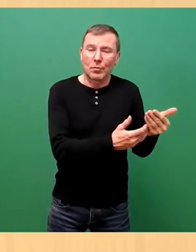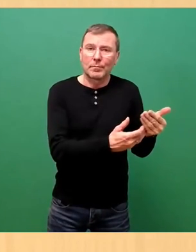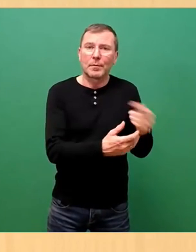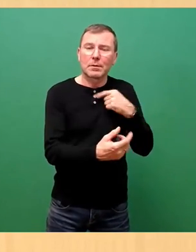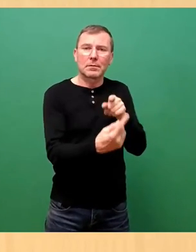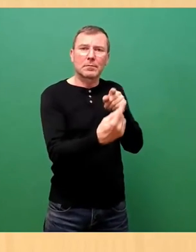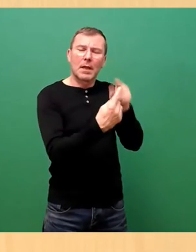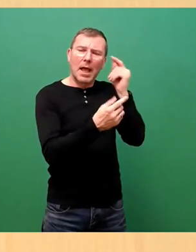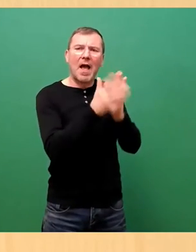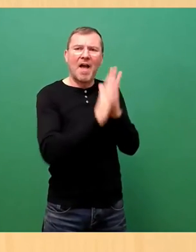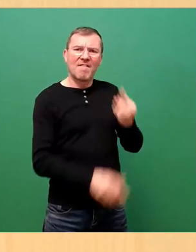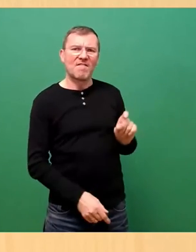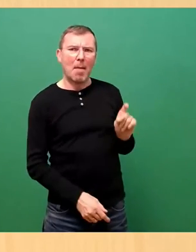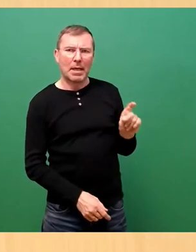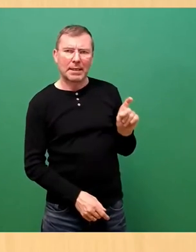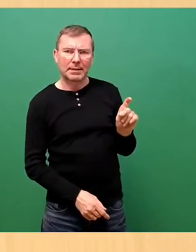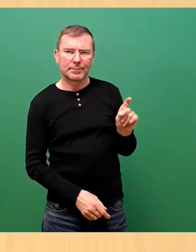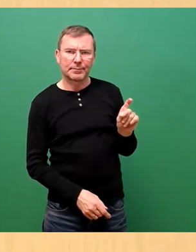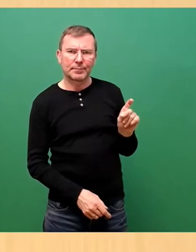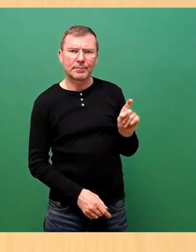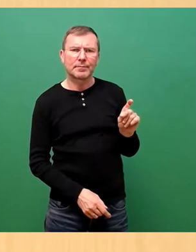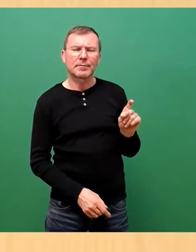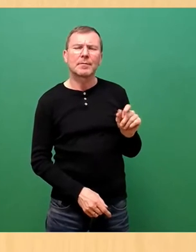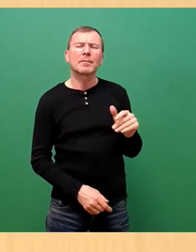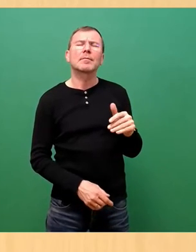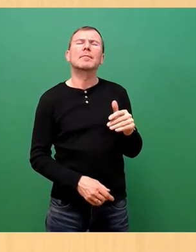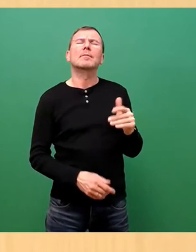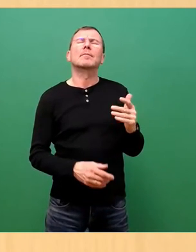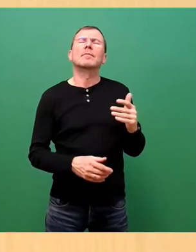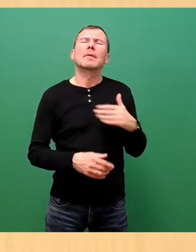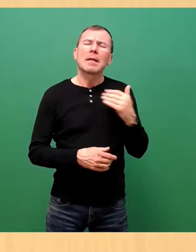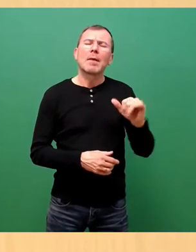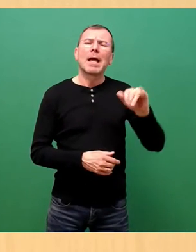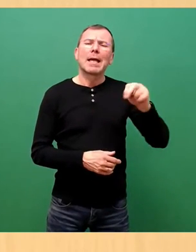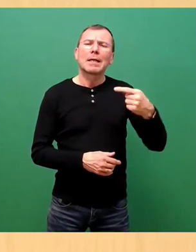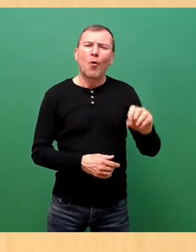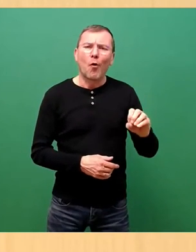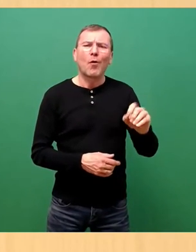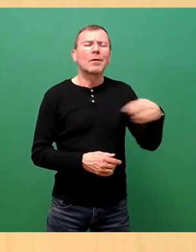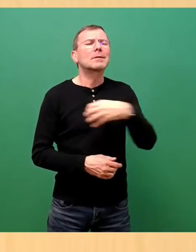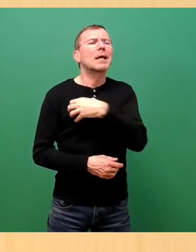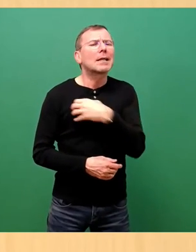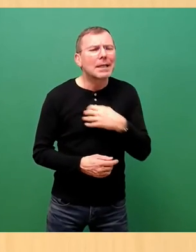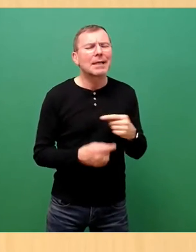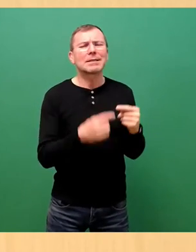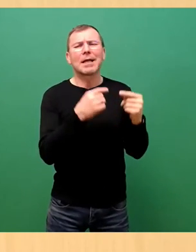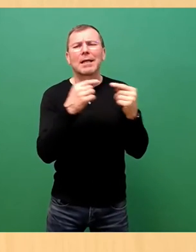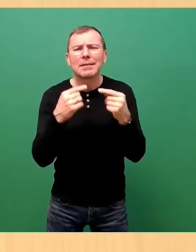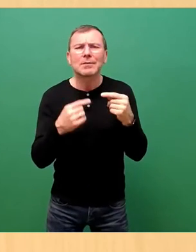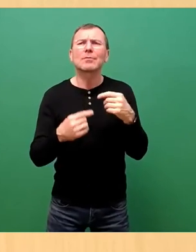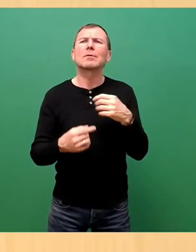Flemming. Lieber Ingo, es findet doch, wenn ich mir die Dresdner Debatte um sozialen Wohnungsbau